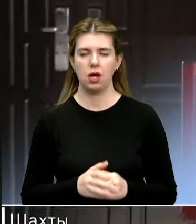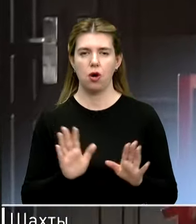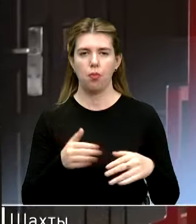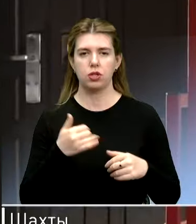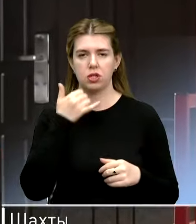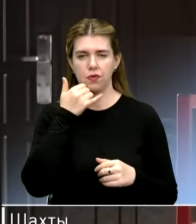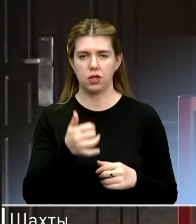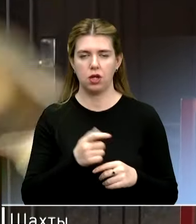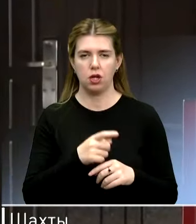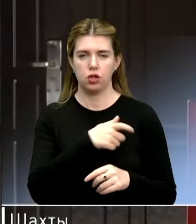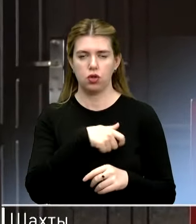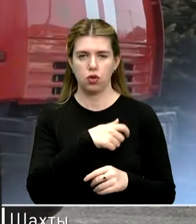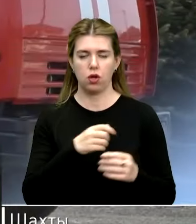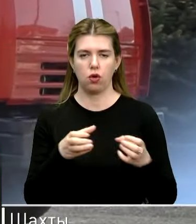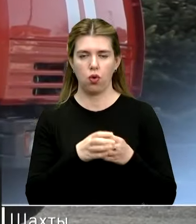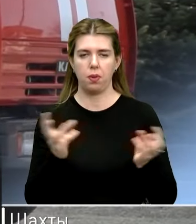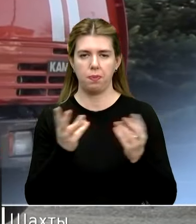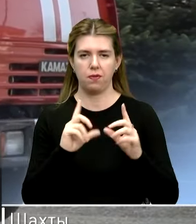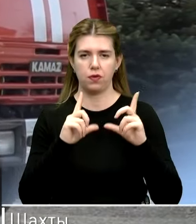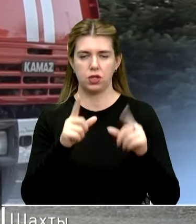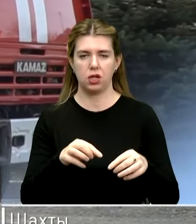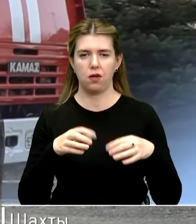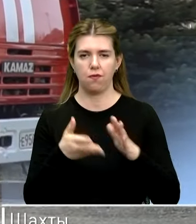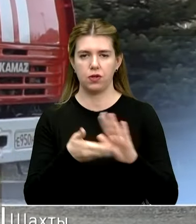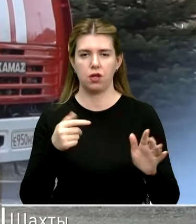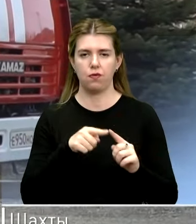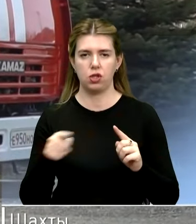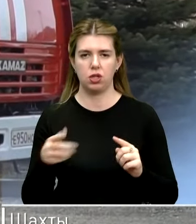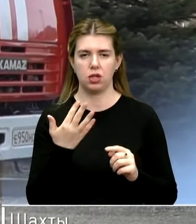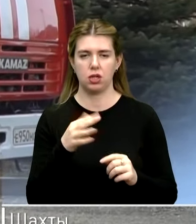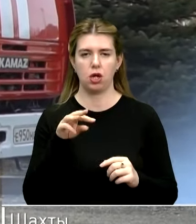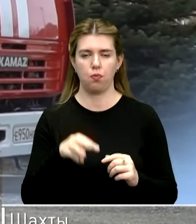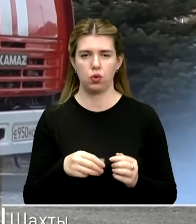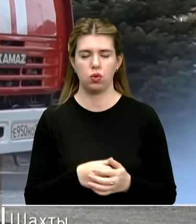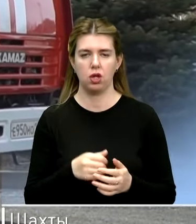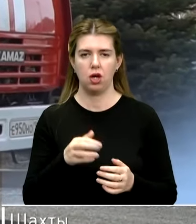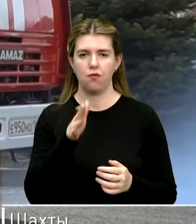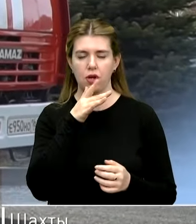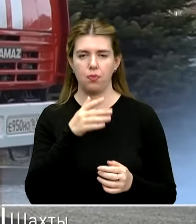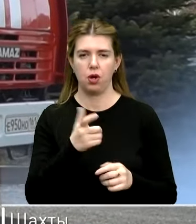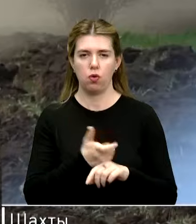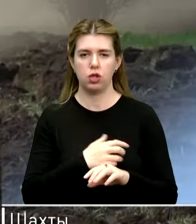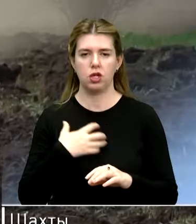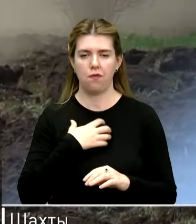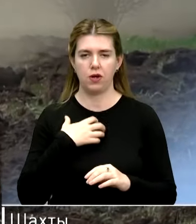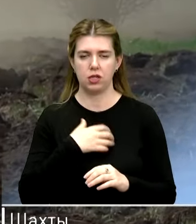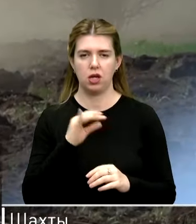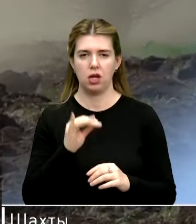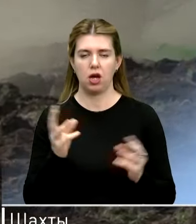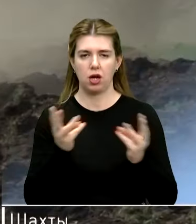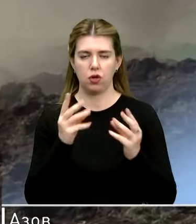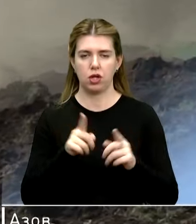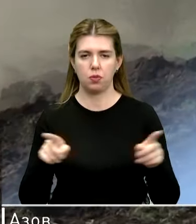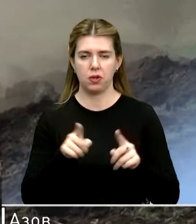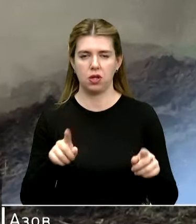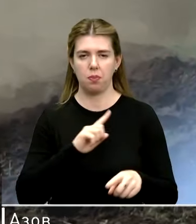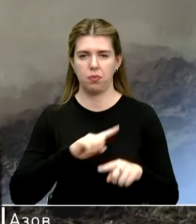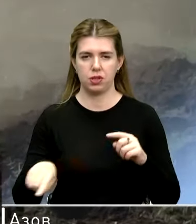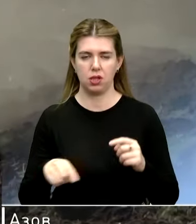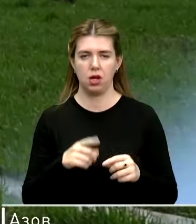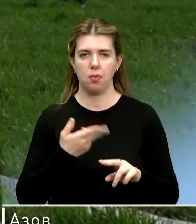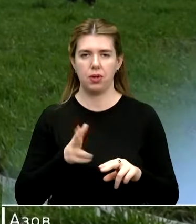После звонка на пульт дежурного группа пожарных выезжает на вызов в течение нескольких минут. Время играет главную роль, ведь огонь распространяется